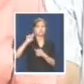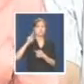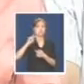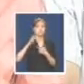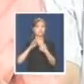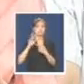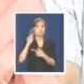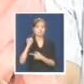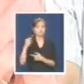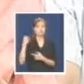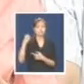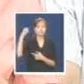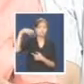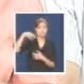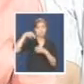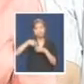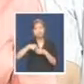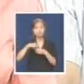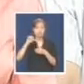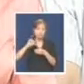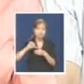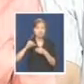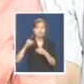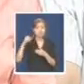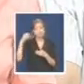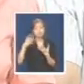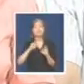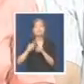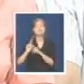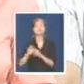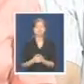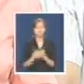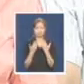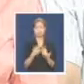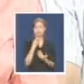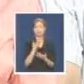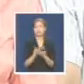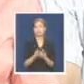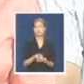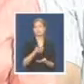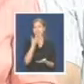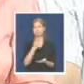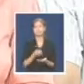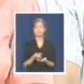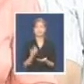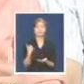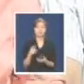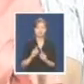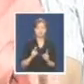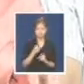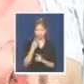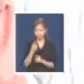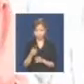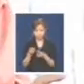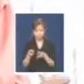พลังงานทั้งหมดแล้วก็จะทำอะไรเพราะว่าบางครั้งเราก็เห็นอยู่แล้วว่าราคาพลังงานขึ้นแต่ว่าขณะเดียวกันเราก็ต้องมองใน